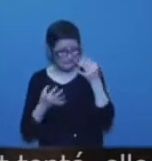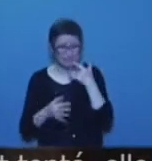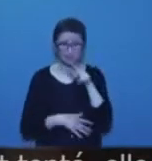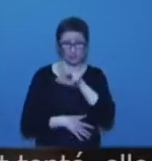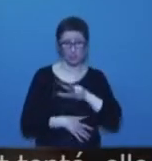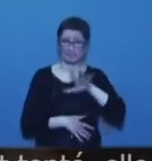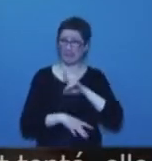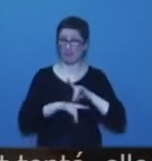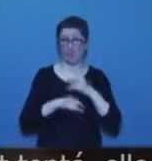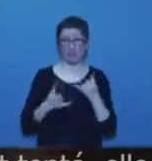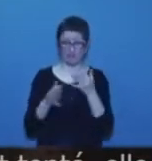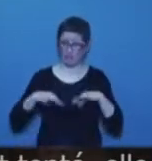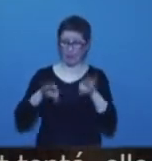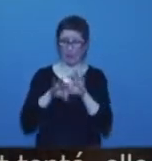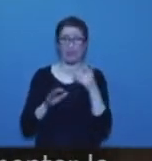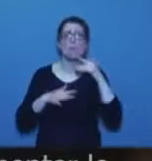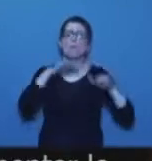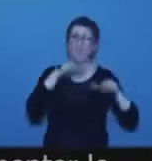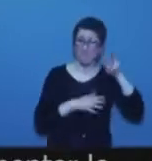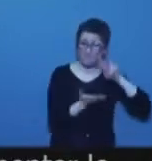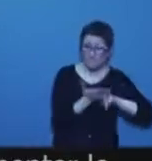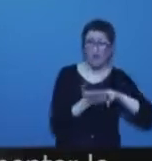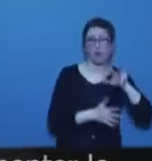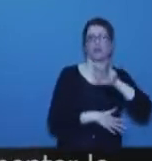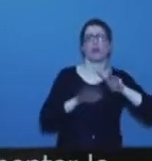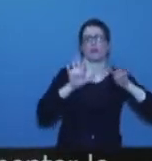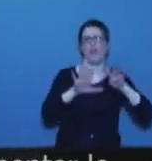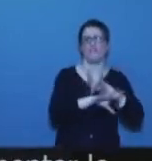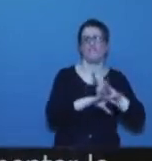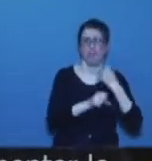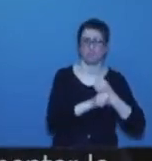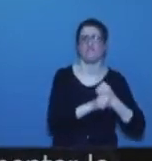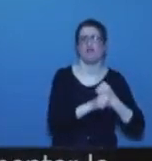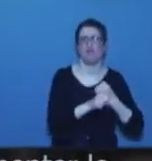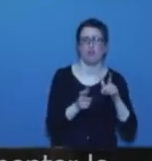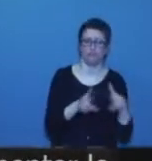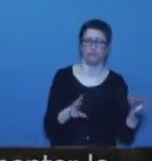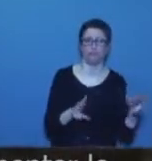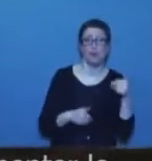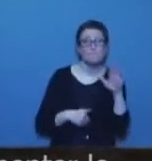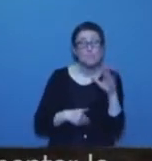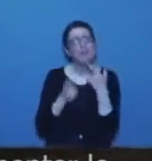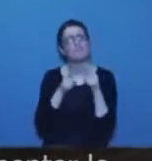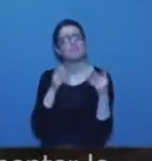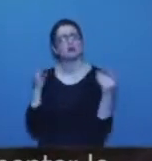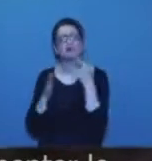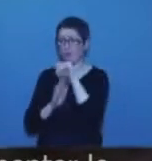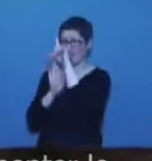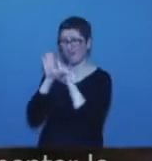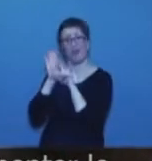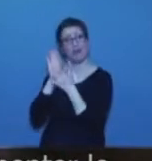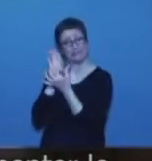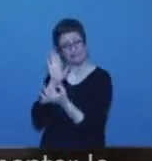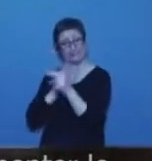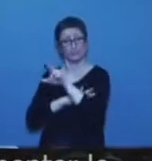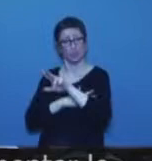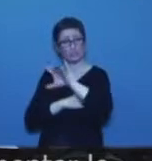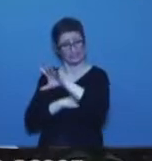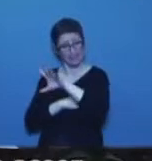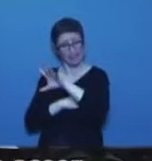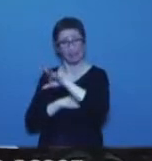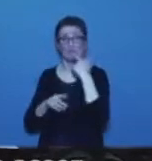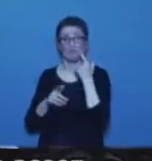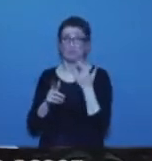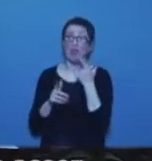heures. La différence, c'est quand la durée légale, c'est 35 heures, de 35 à 39, c'est des heures